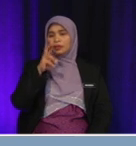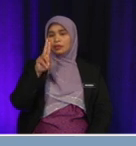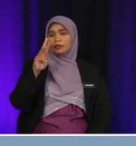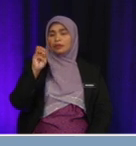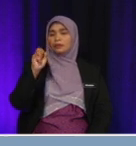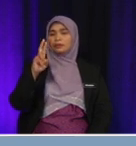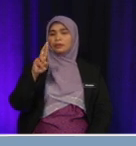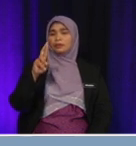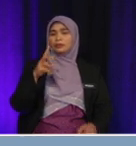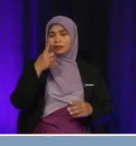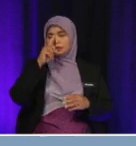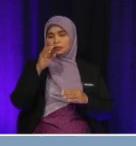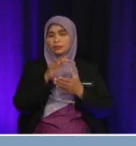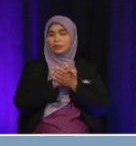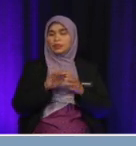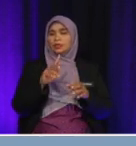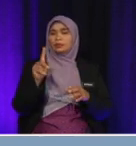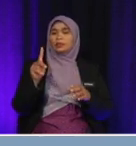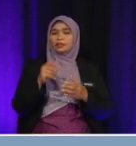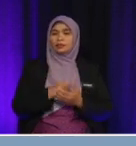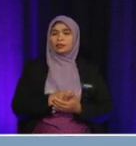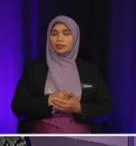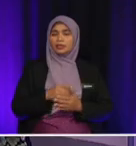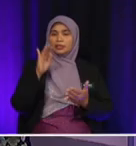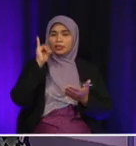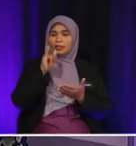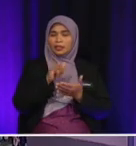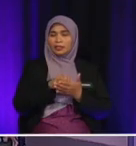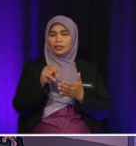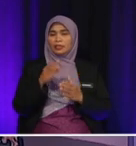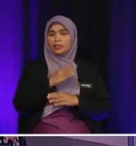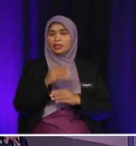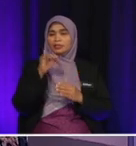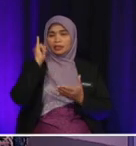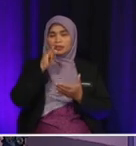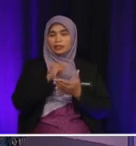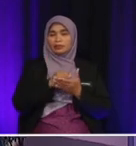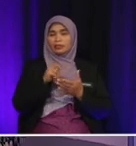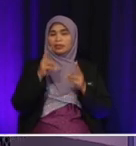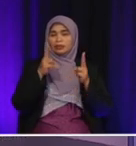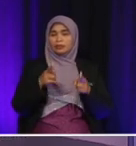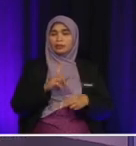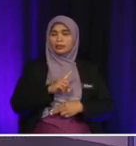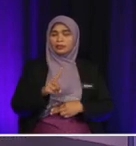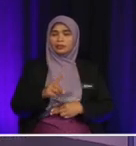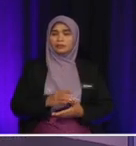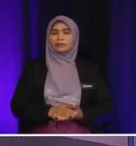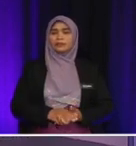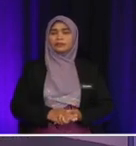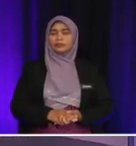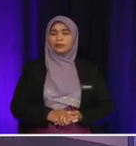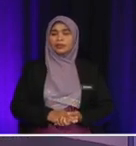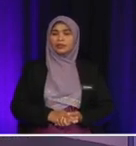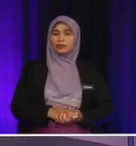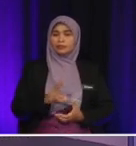Umar di sini untuk menyelamatkan keyakinan dan keimanan umat Islam okey seterusnya Jom kita lihat pula